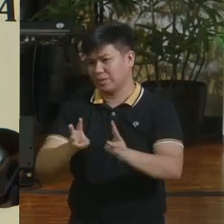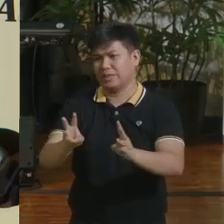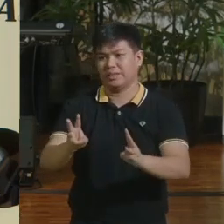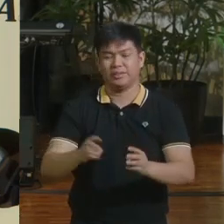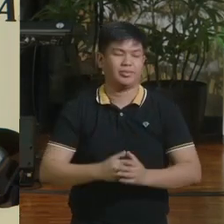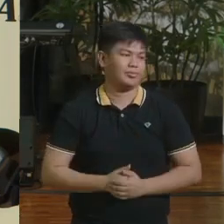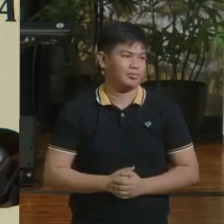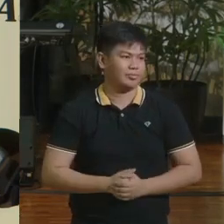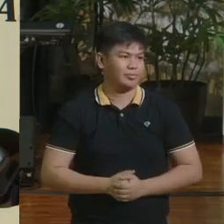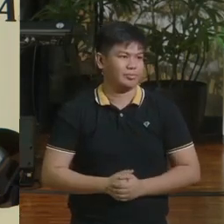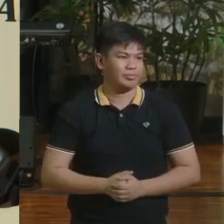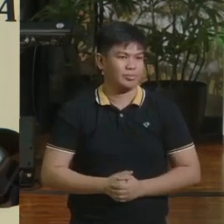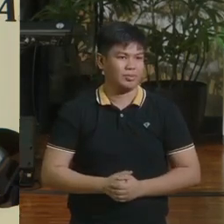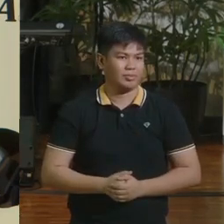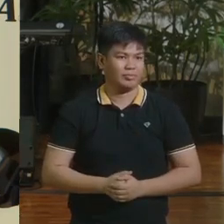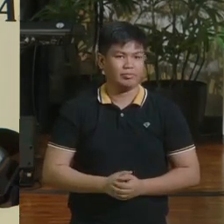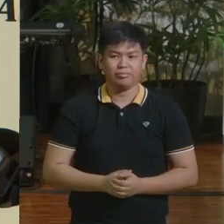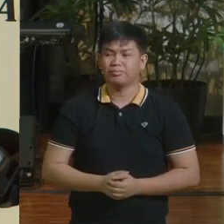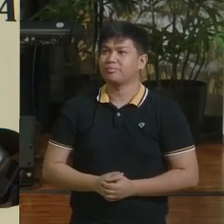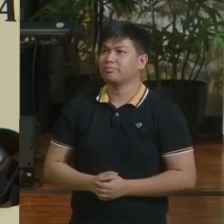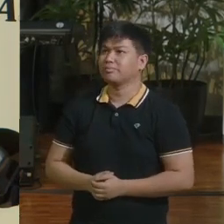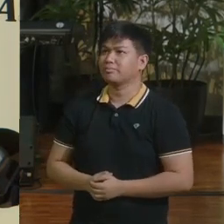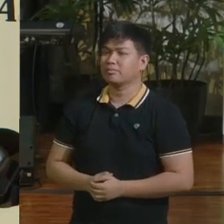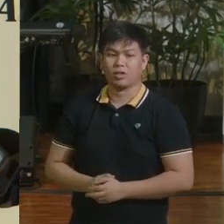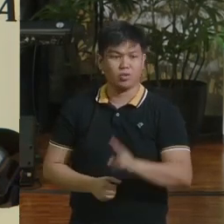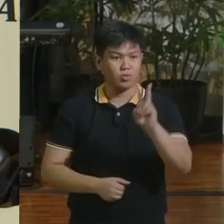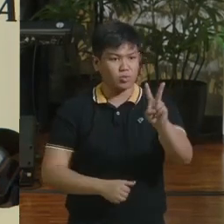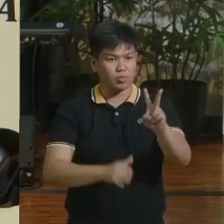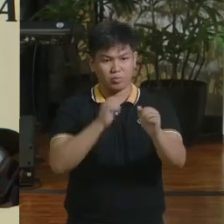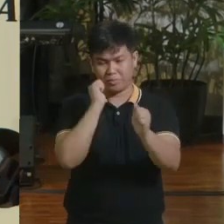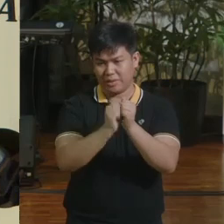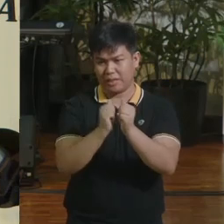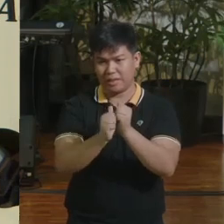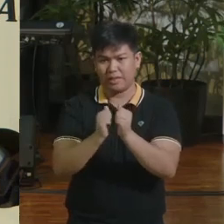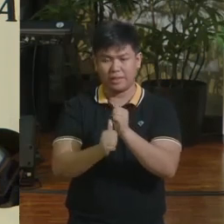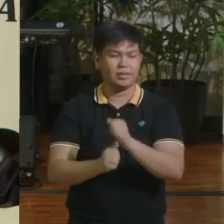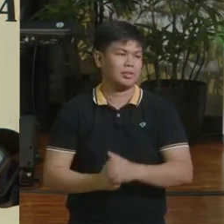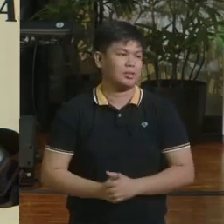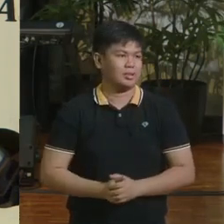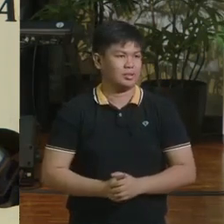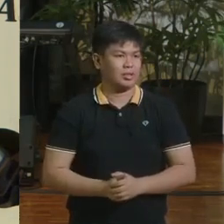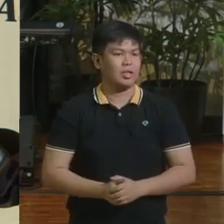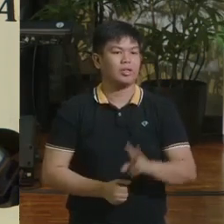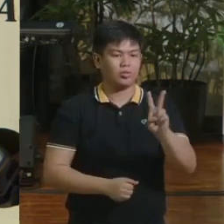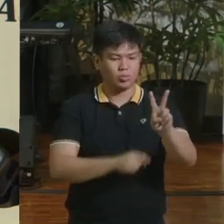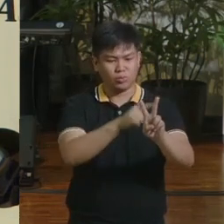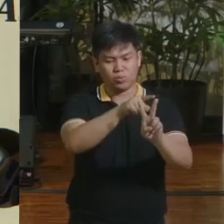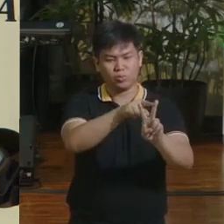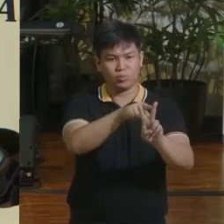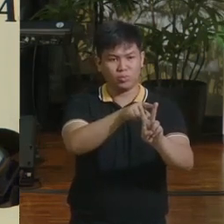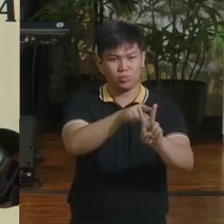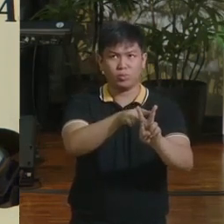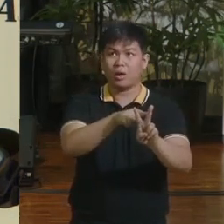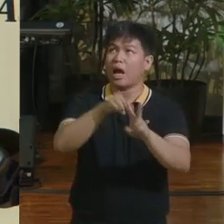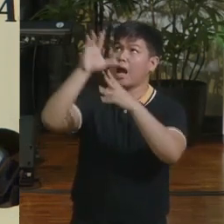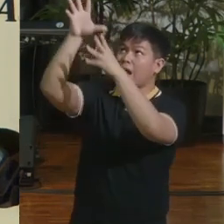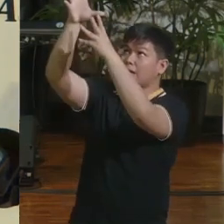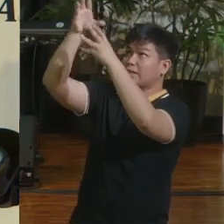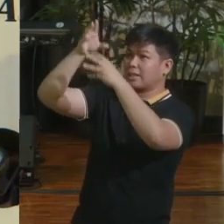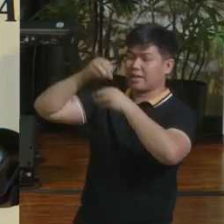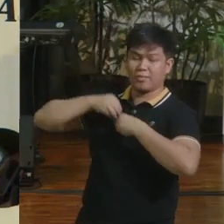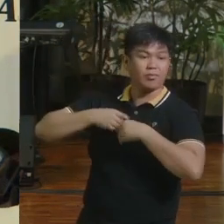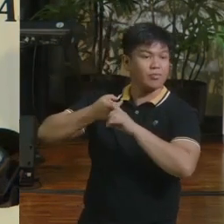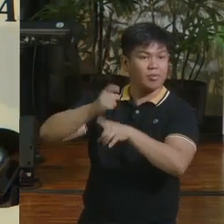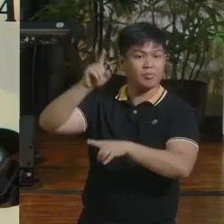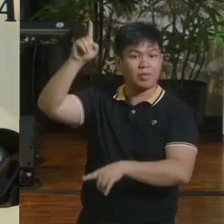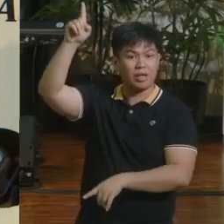dalawa po ang pwedeng meaning nun. Dalawa po ay tama. Ang kanyang tinanggap ay